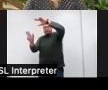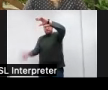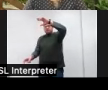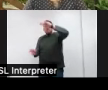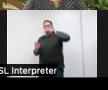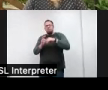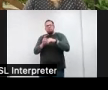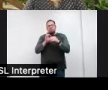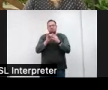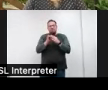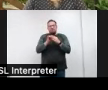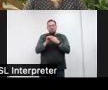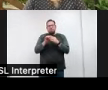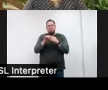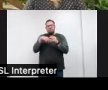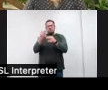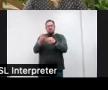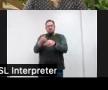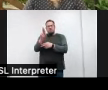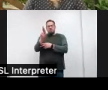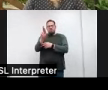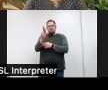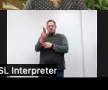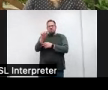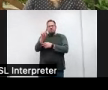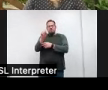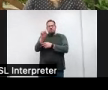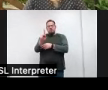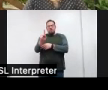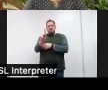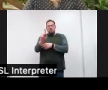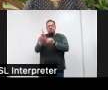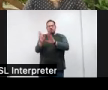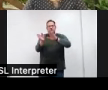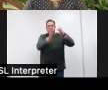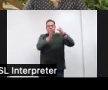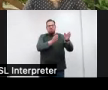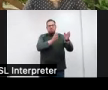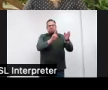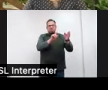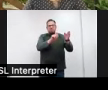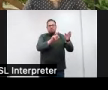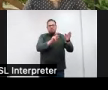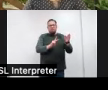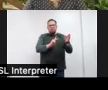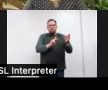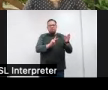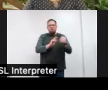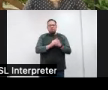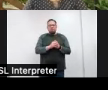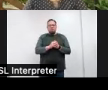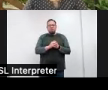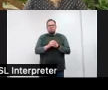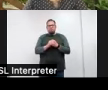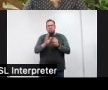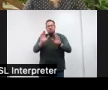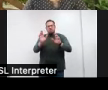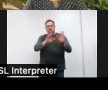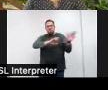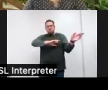other. One's called Ratak Chain, and the other one's called. وعندما تذهب إلى اليمين سوف ترى جزيرة بكيني